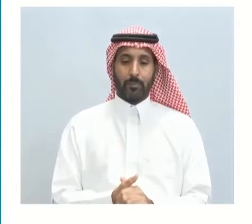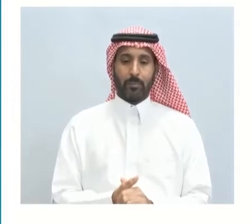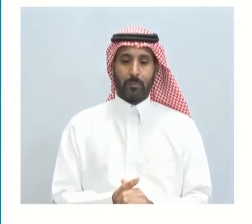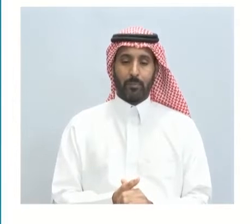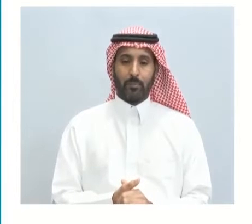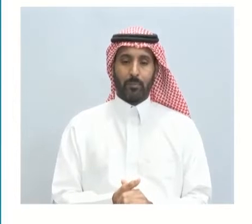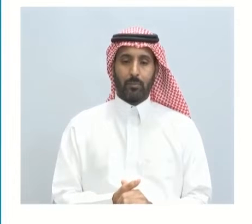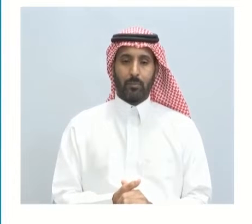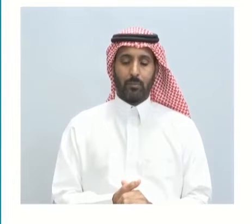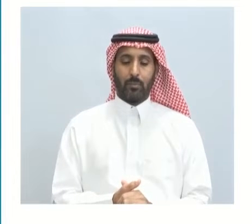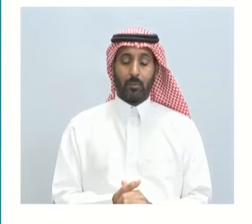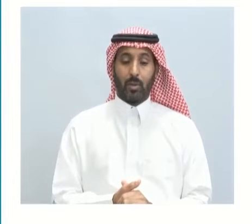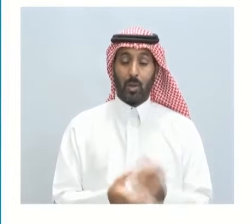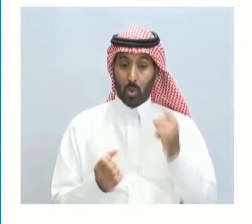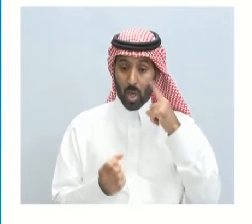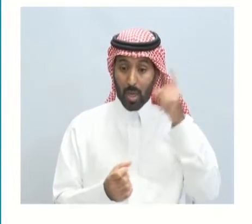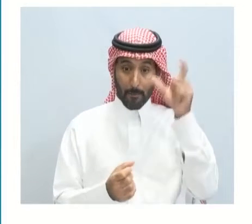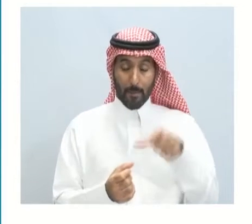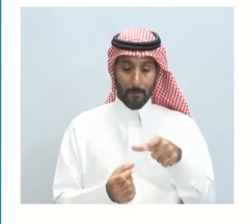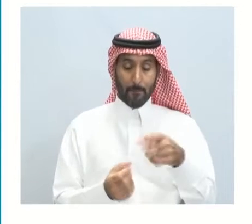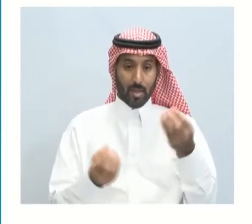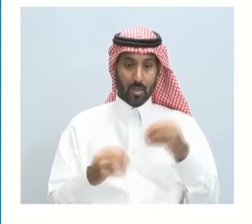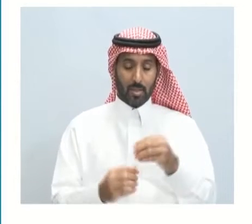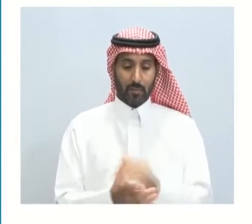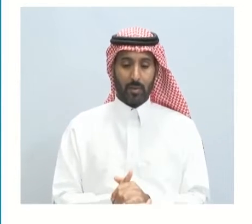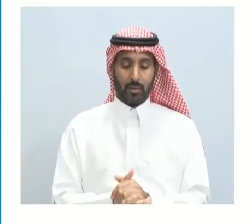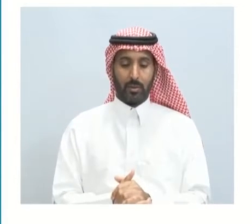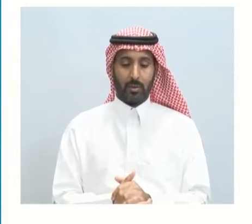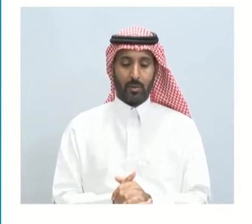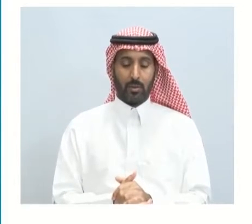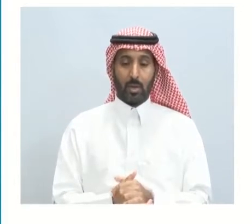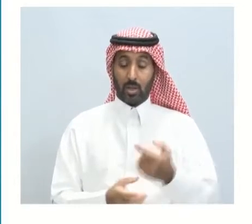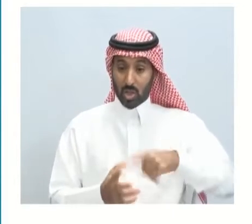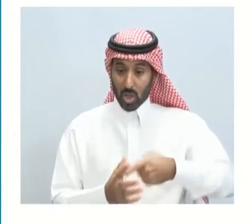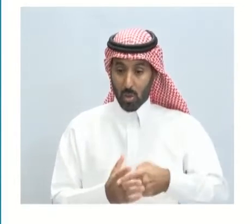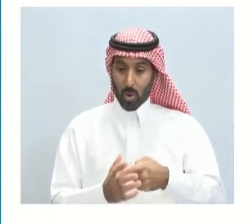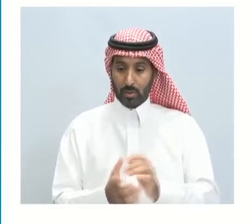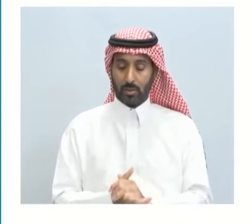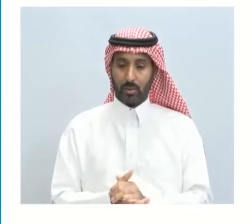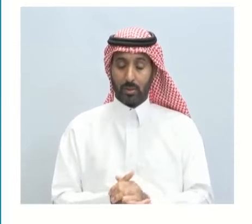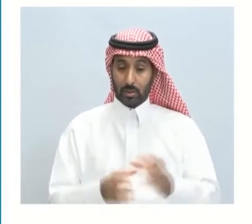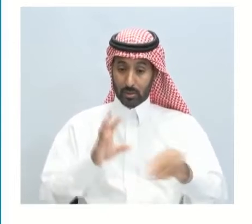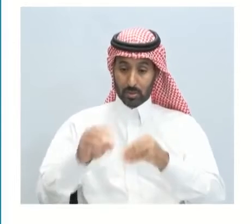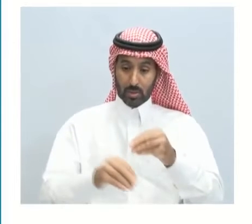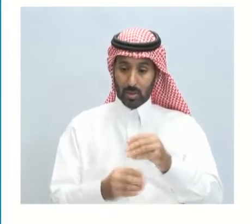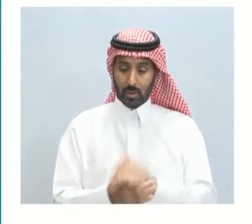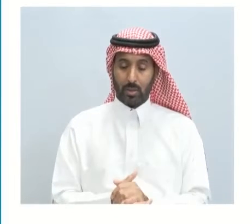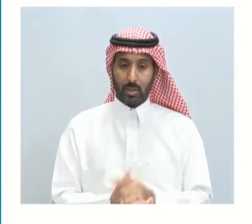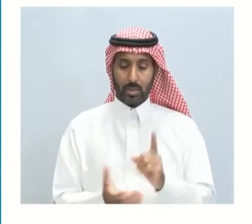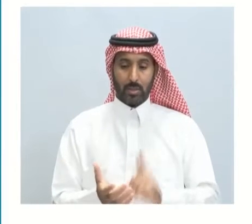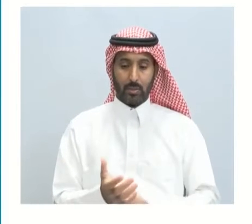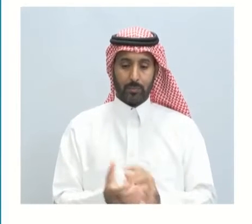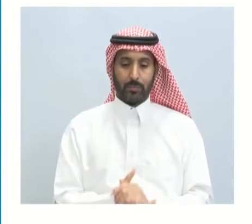مهارات مهارات العلماء بالاضافه الى عده ادوات للحصول على